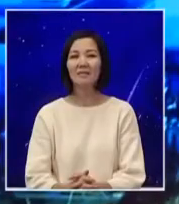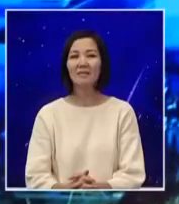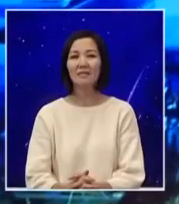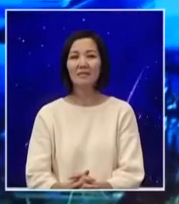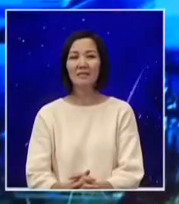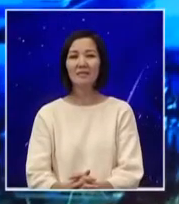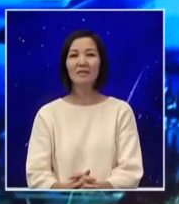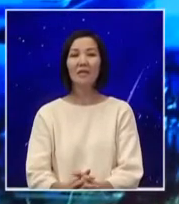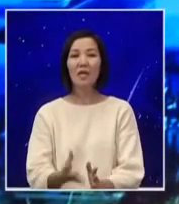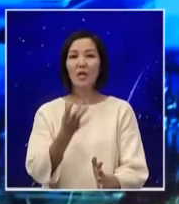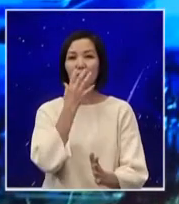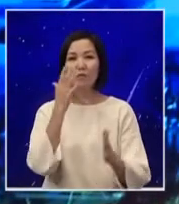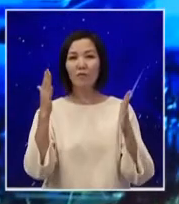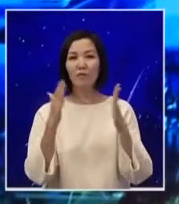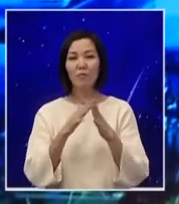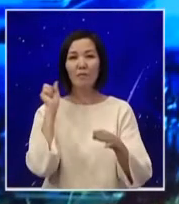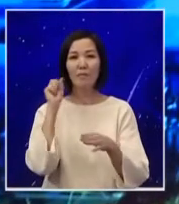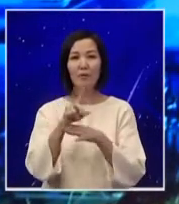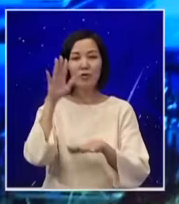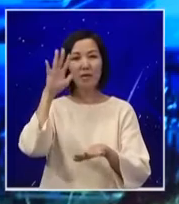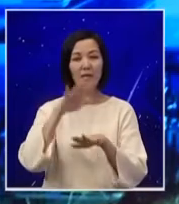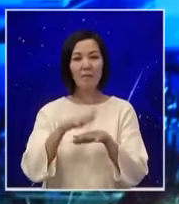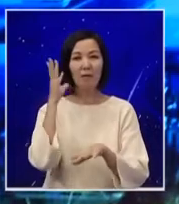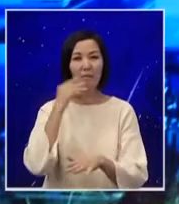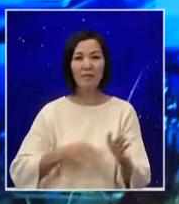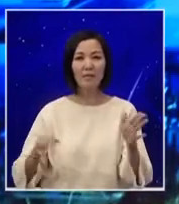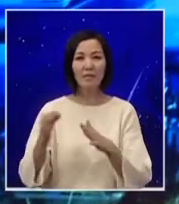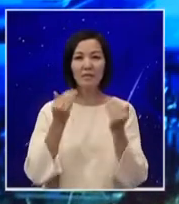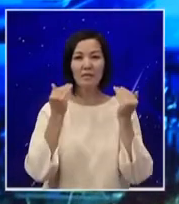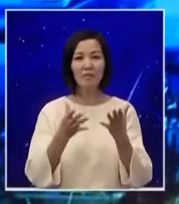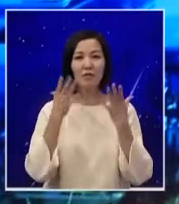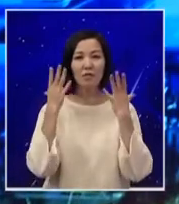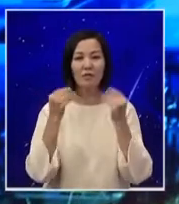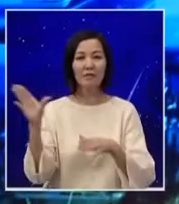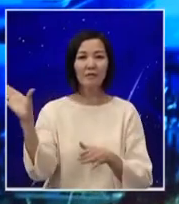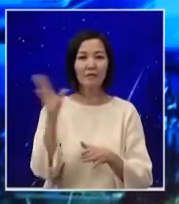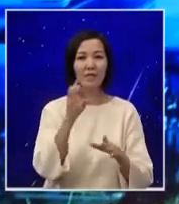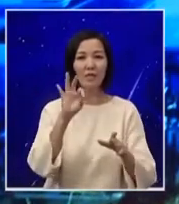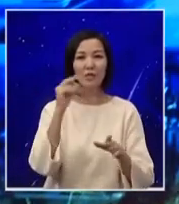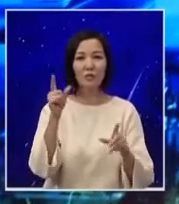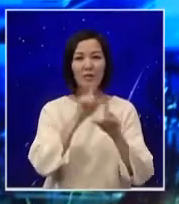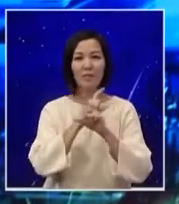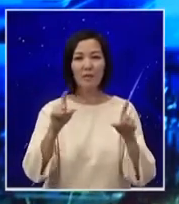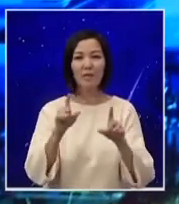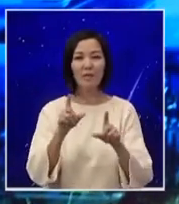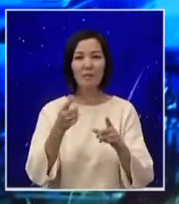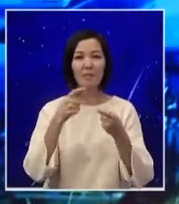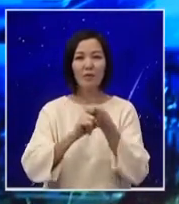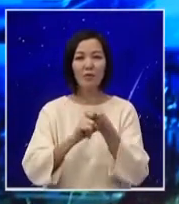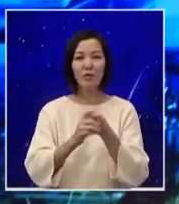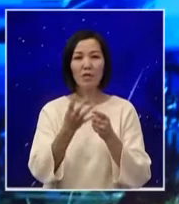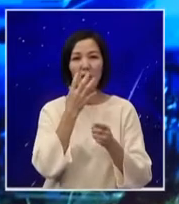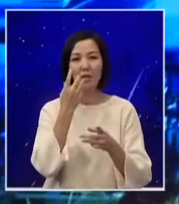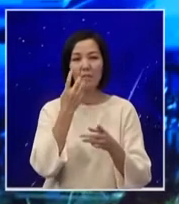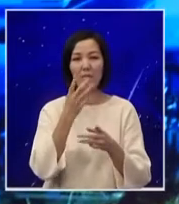погода в доме по поручению акима алматинской области сегодняшнего дня все социальные объекты региона подключены к